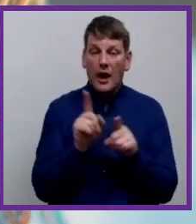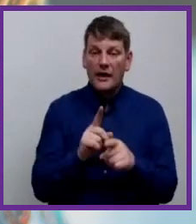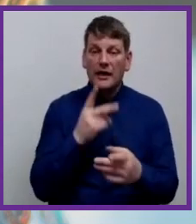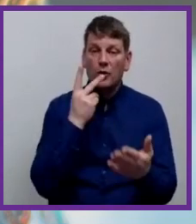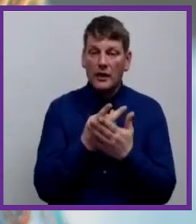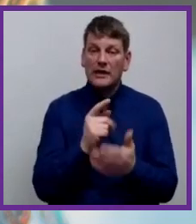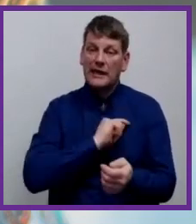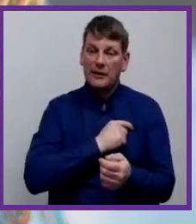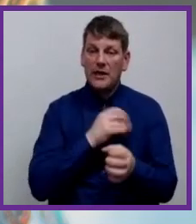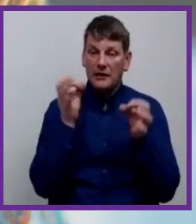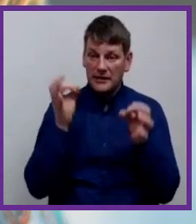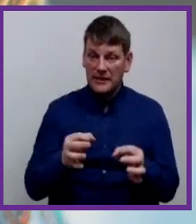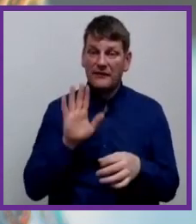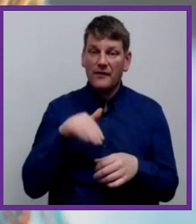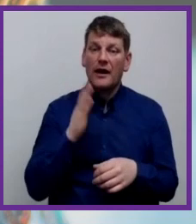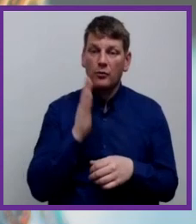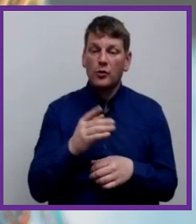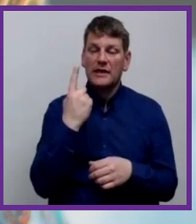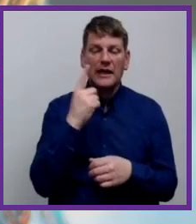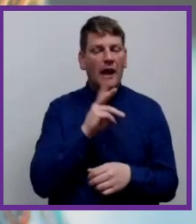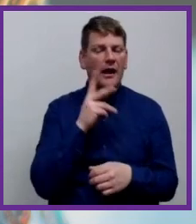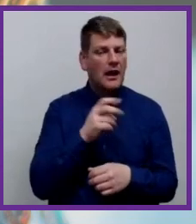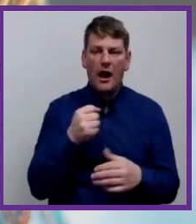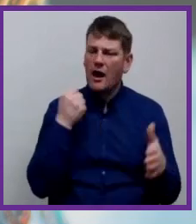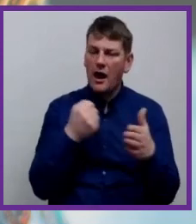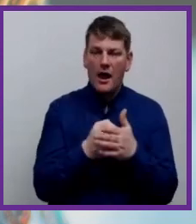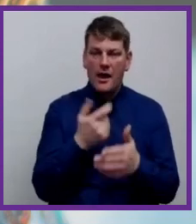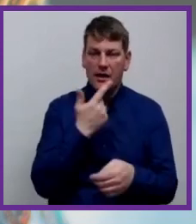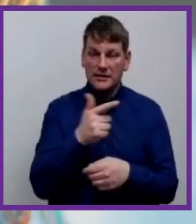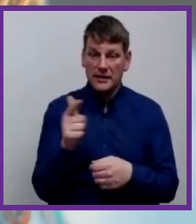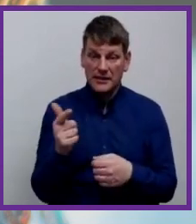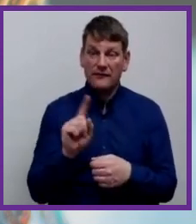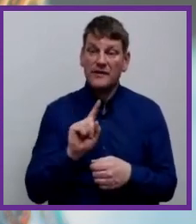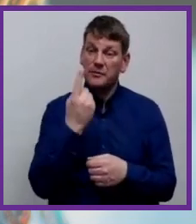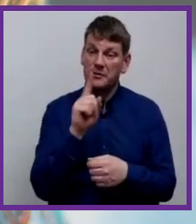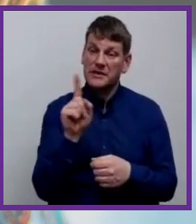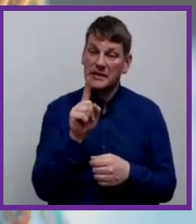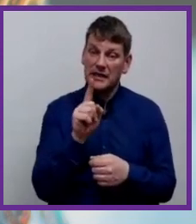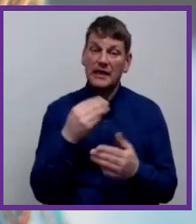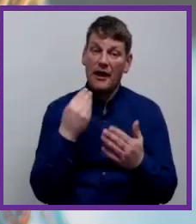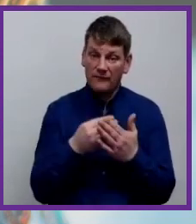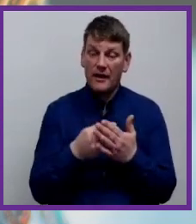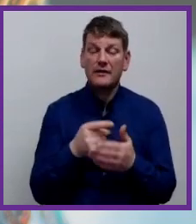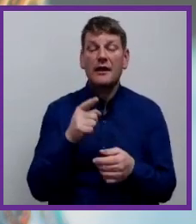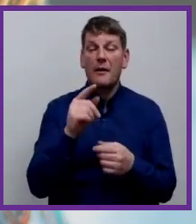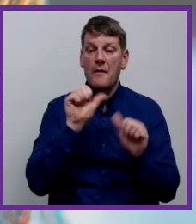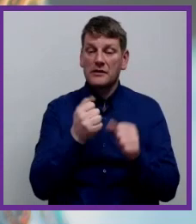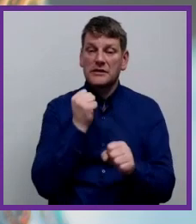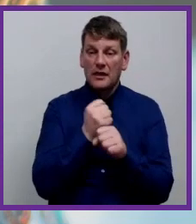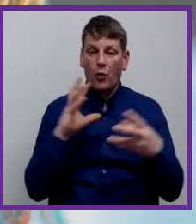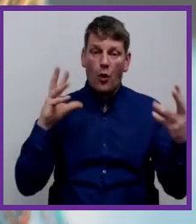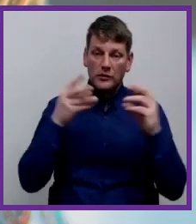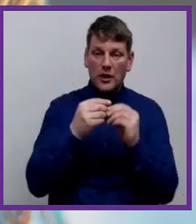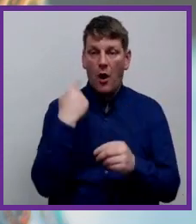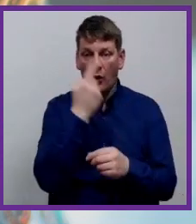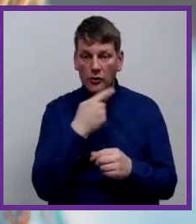ka krimināla tiesības varētu būt tikai kā galējais līdzeklis. Vispirms ir jāveic mākslas darbu konteksta, autora,